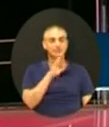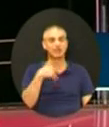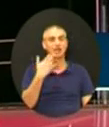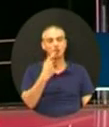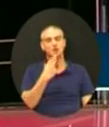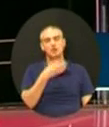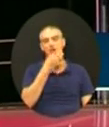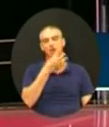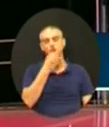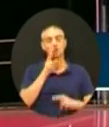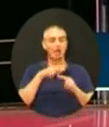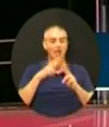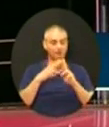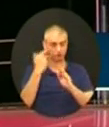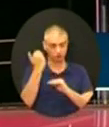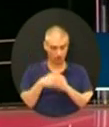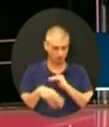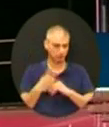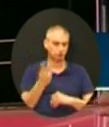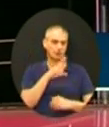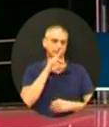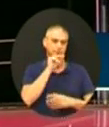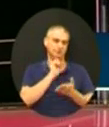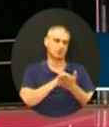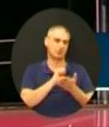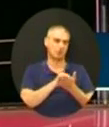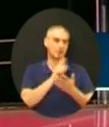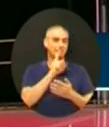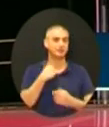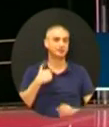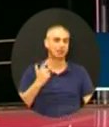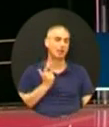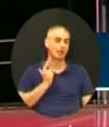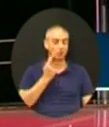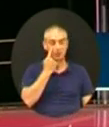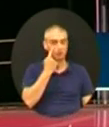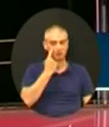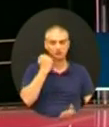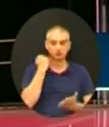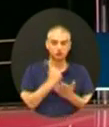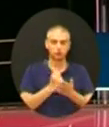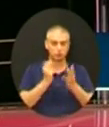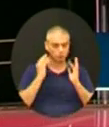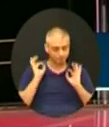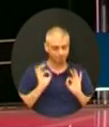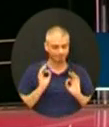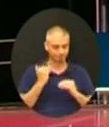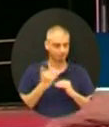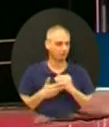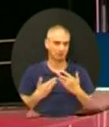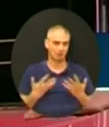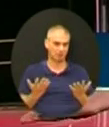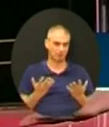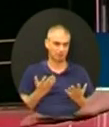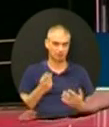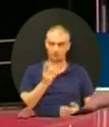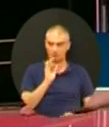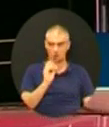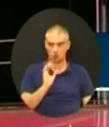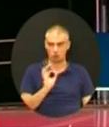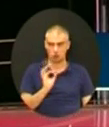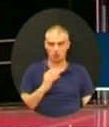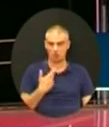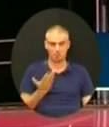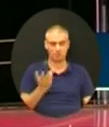להיות הצהרות לאחר הפגישה של השניים, אבל נצטרך לראות עוד אין אישור סופי לעניין הזה. אגב, עדיין אין גם